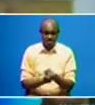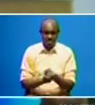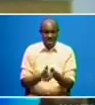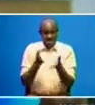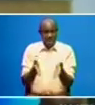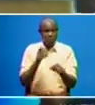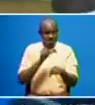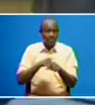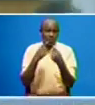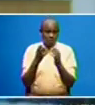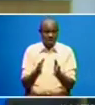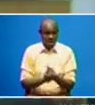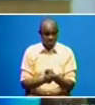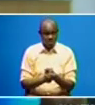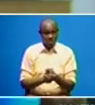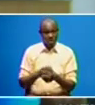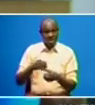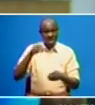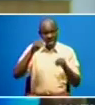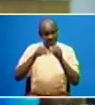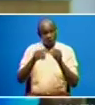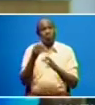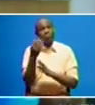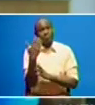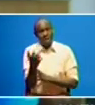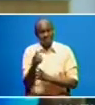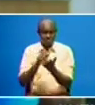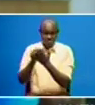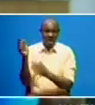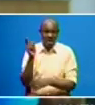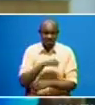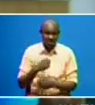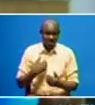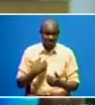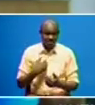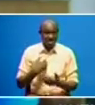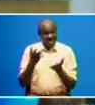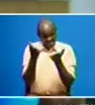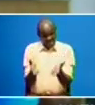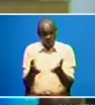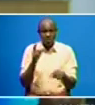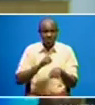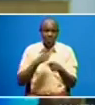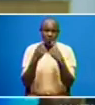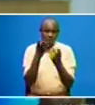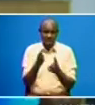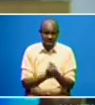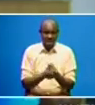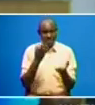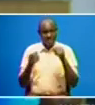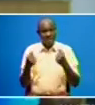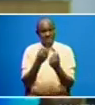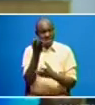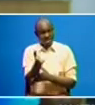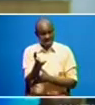kwamba vijikaratasi vya upiga kura shapigishwa tayari ama zishatengenezwa, na saa hizi tunavyozungumza labda huenda ziko hapa